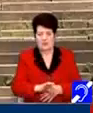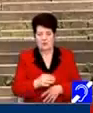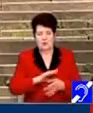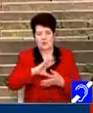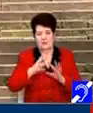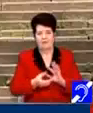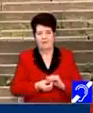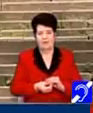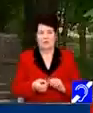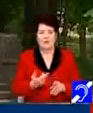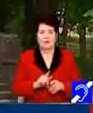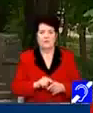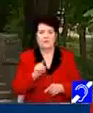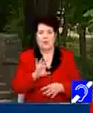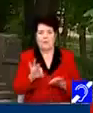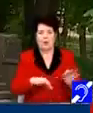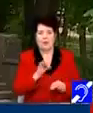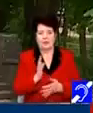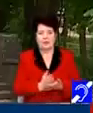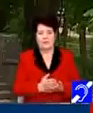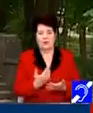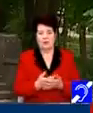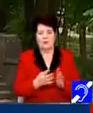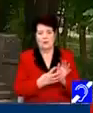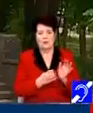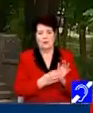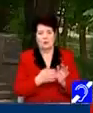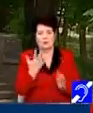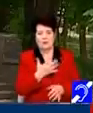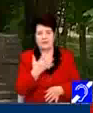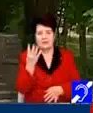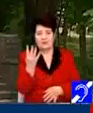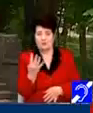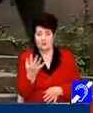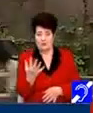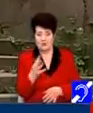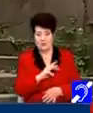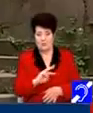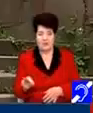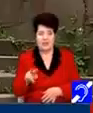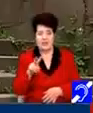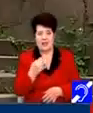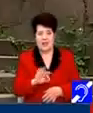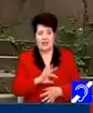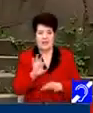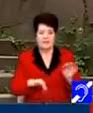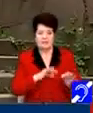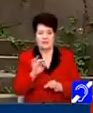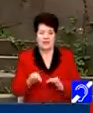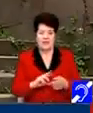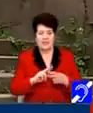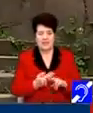din valoarea totală a proiectului, ceea ce constituie aproape 945.000 de lei, dar și cheltuielile de proiectare,